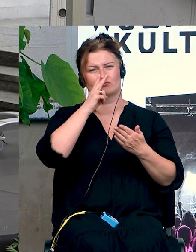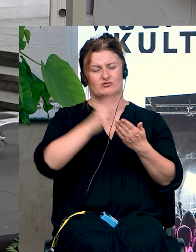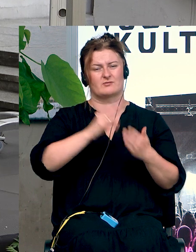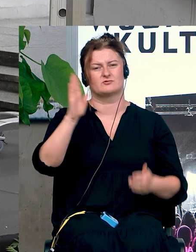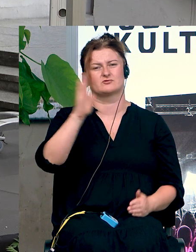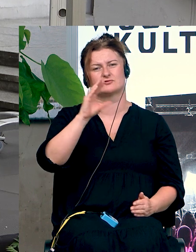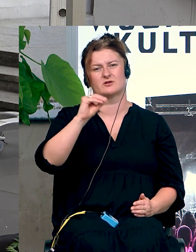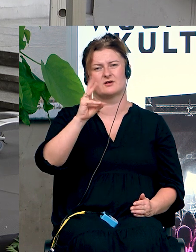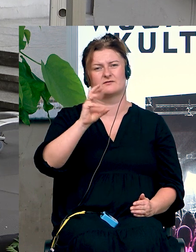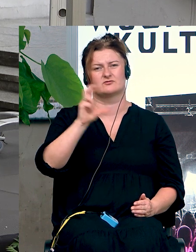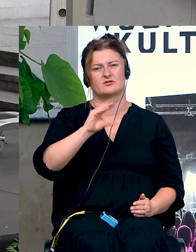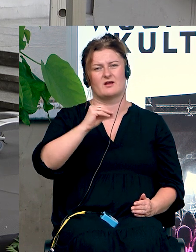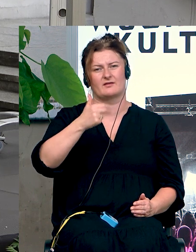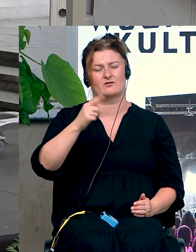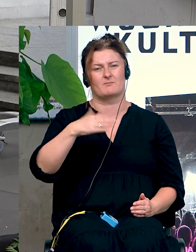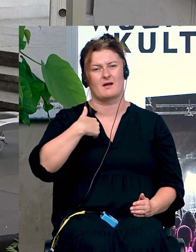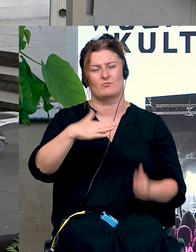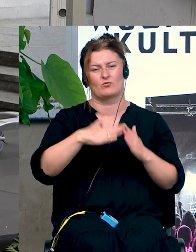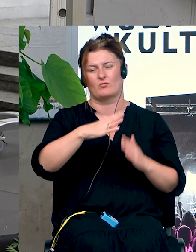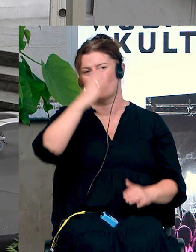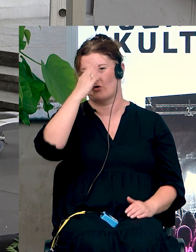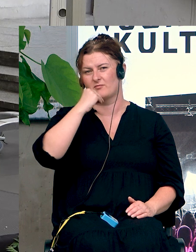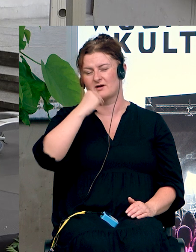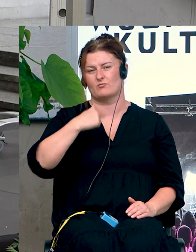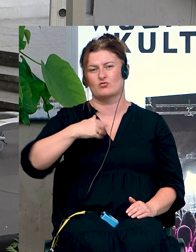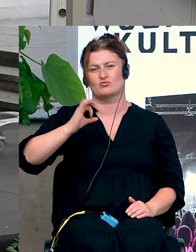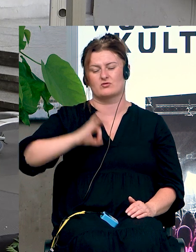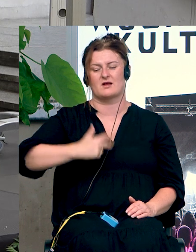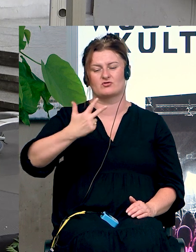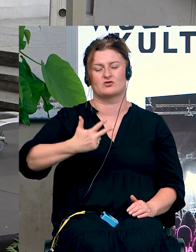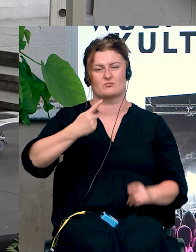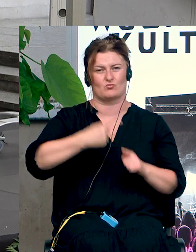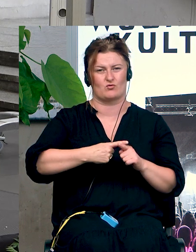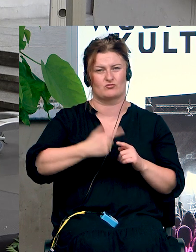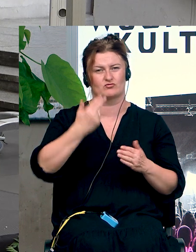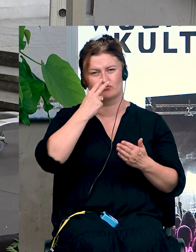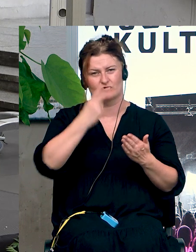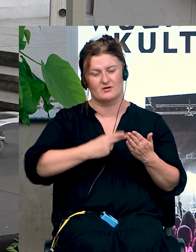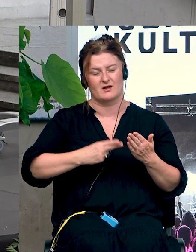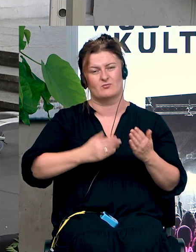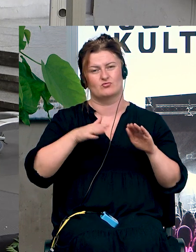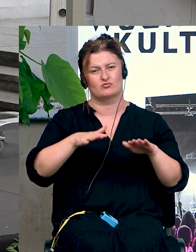Моїй дочці 3,5 роки. Ми читаємо багато книжок баби Галамаги.